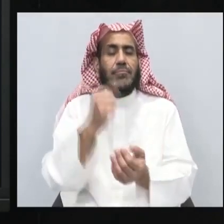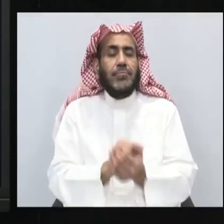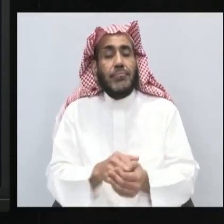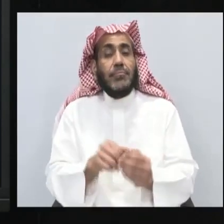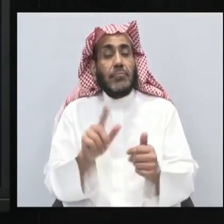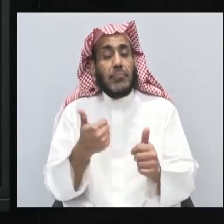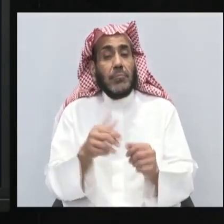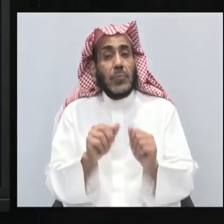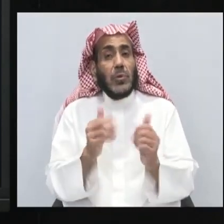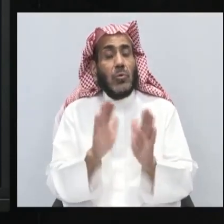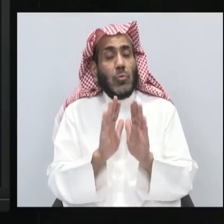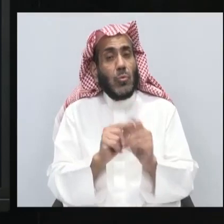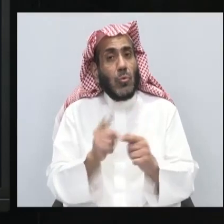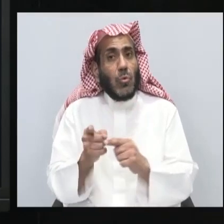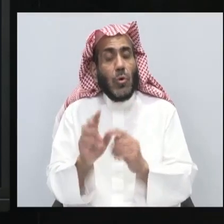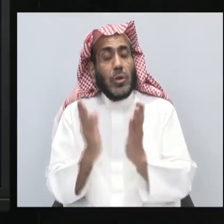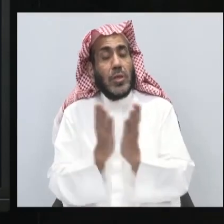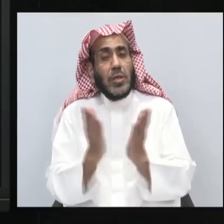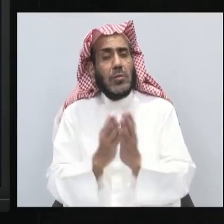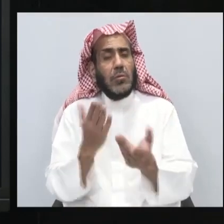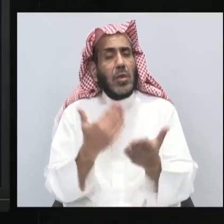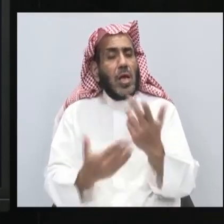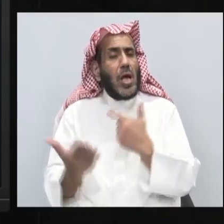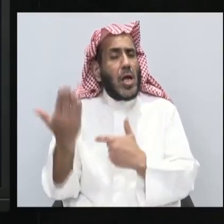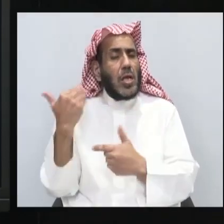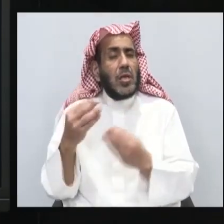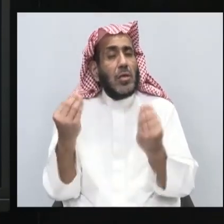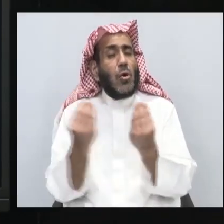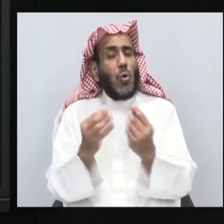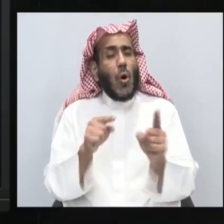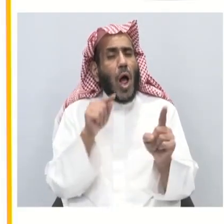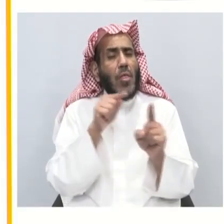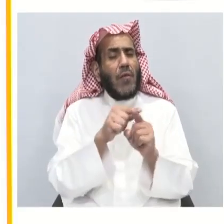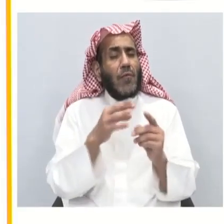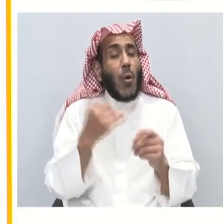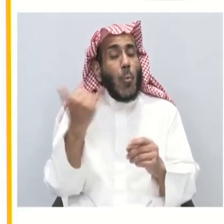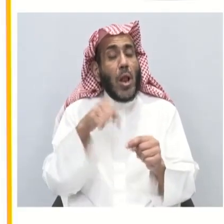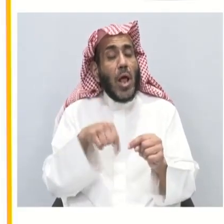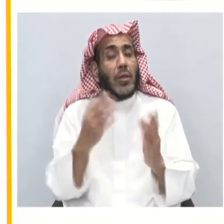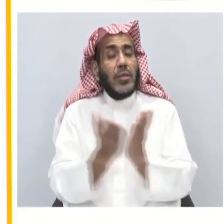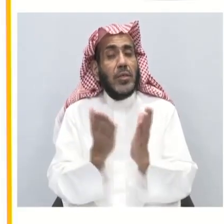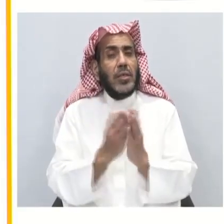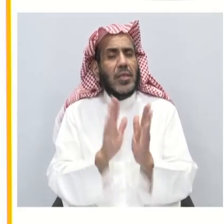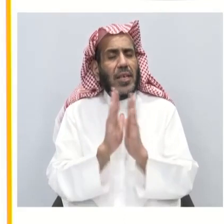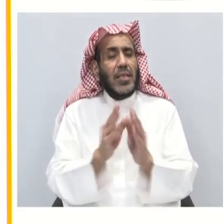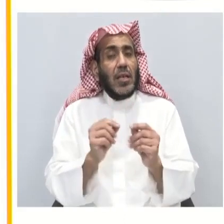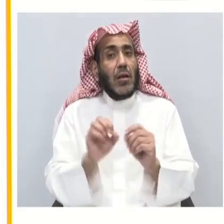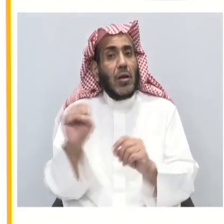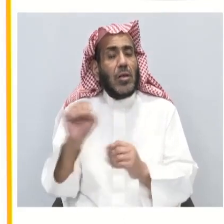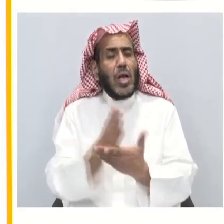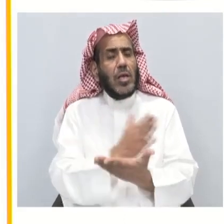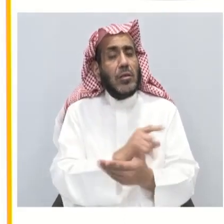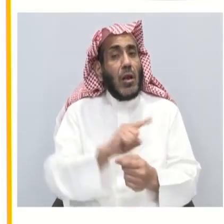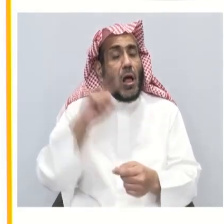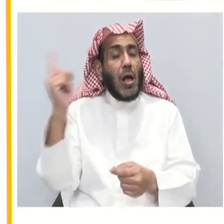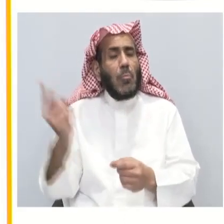نبدأ لكل درس ونسترجع سوياً ما هي الأهداف والأهمية من هذا الدرس. الأهداف: تحديد الخصائص العامة لجميع